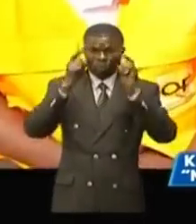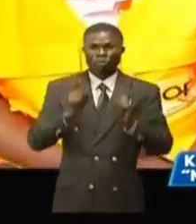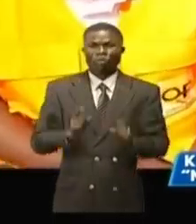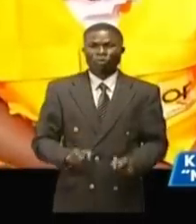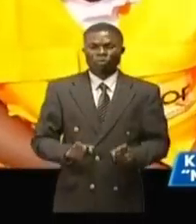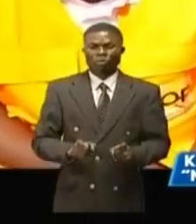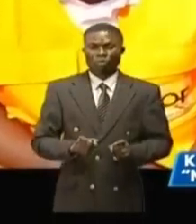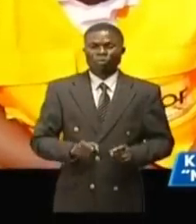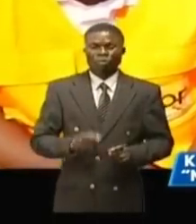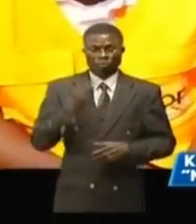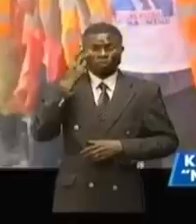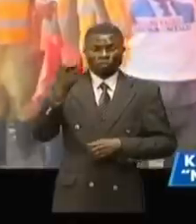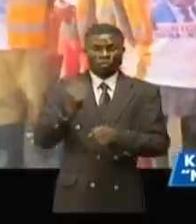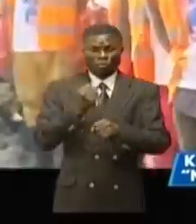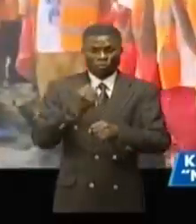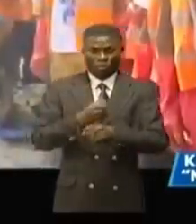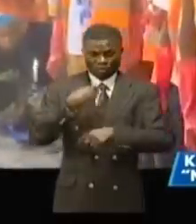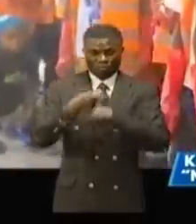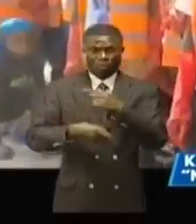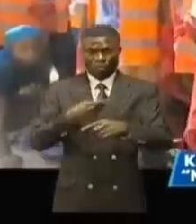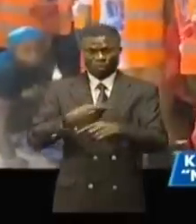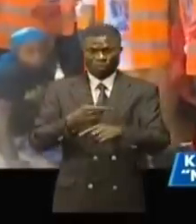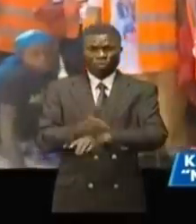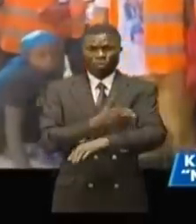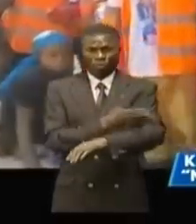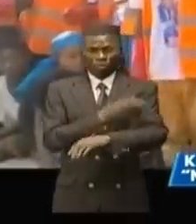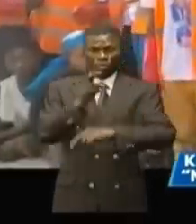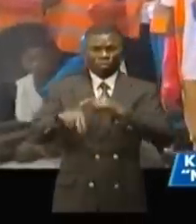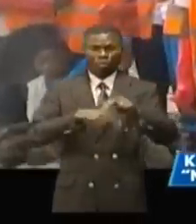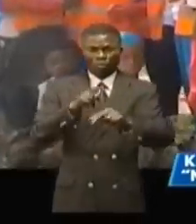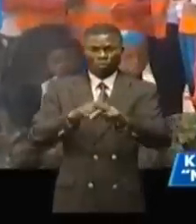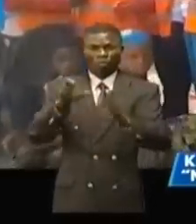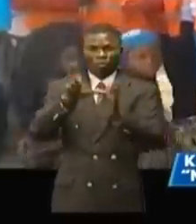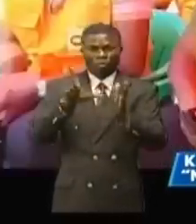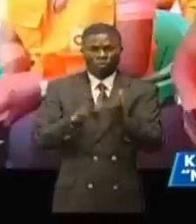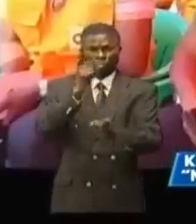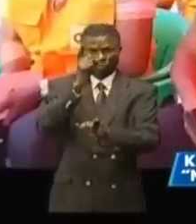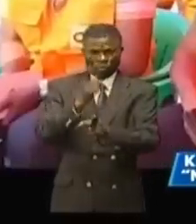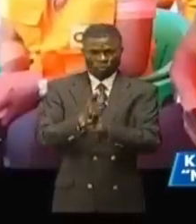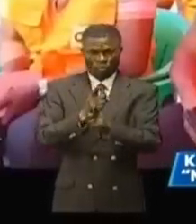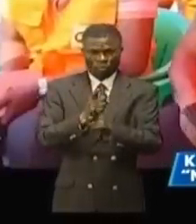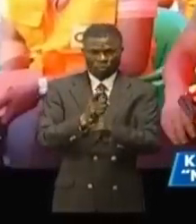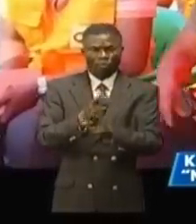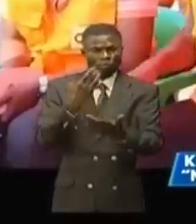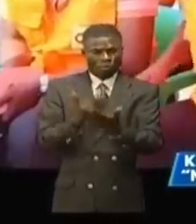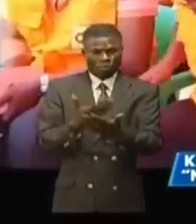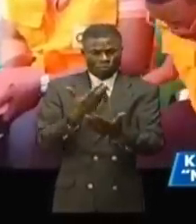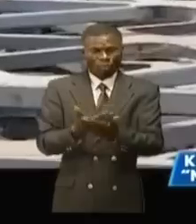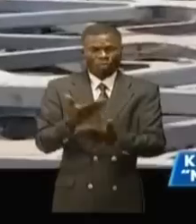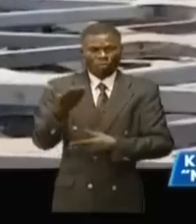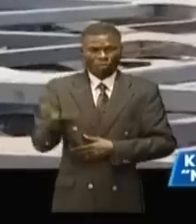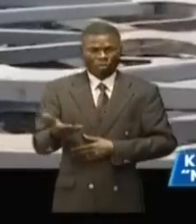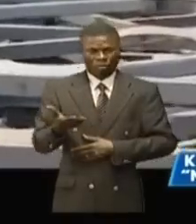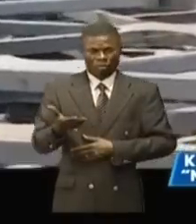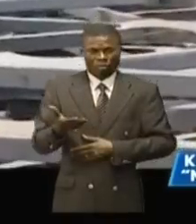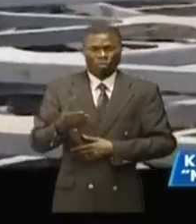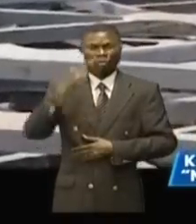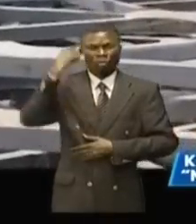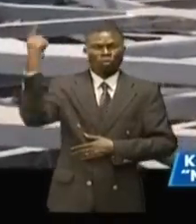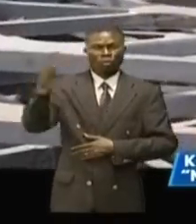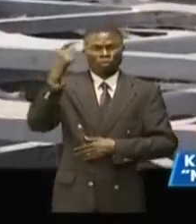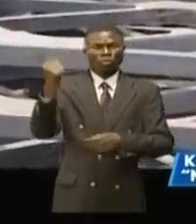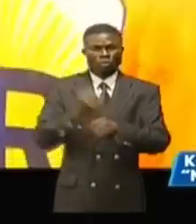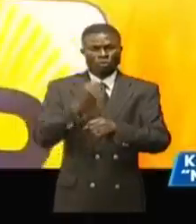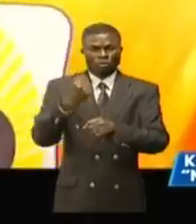de voir les travaux s'exécuter dans les normes, dans les règles de l'art et le plus rapidement possible. La nature des